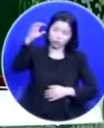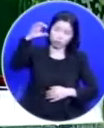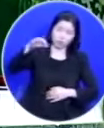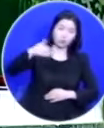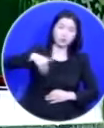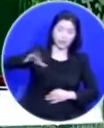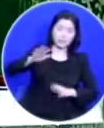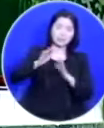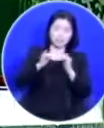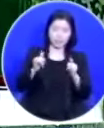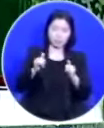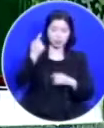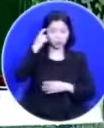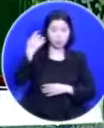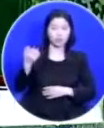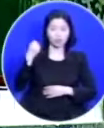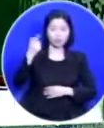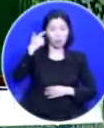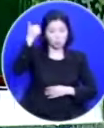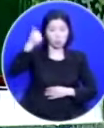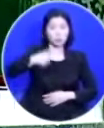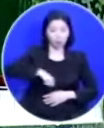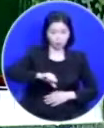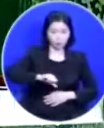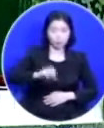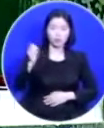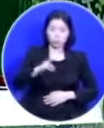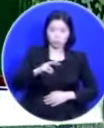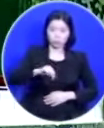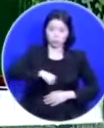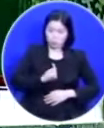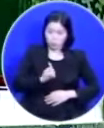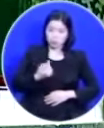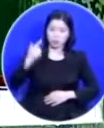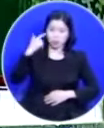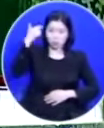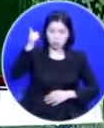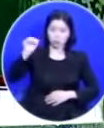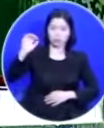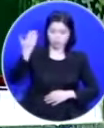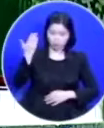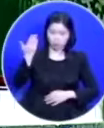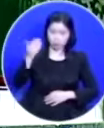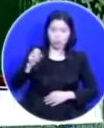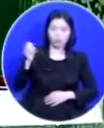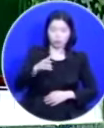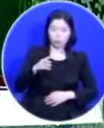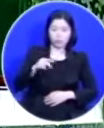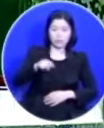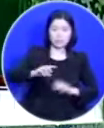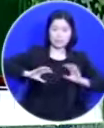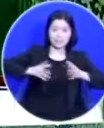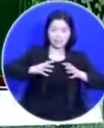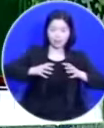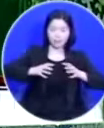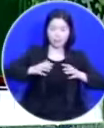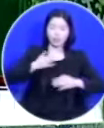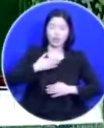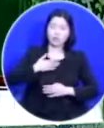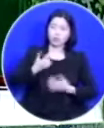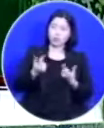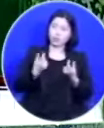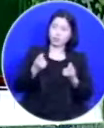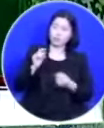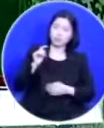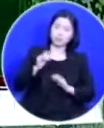같아요 목사의 아들이 줘 또 당신이 목사가 됐지요 그러니 뭐 이 세상에 천국 나 저같은 사람이